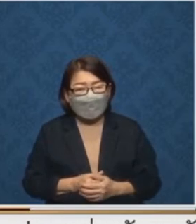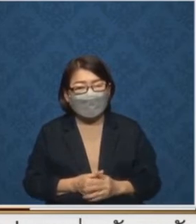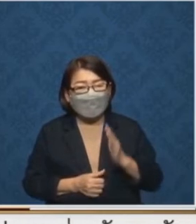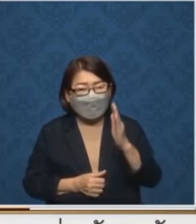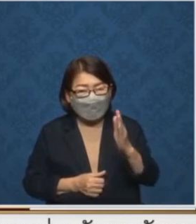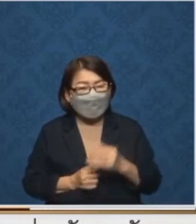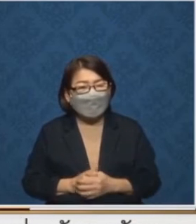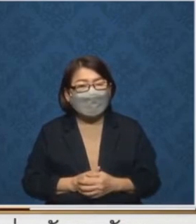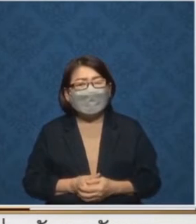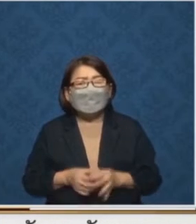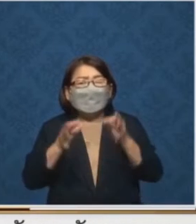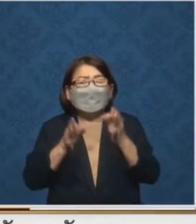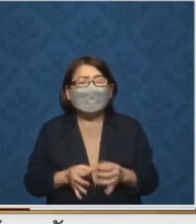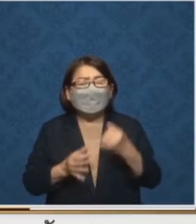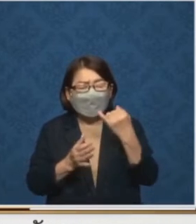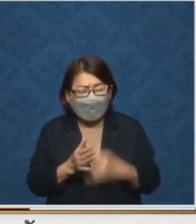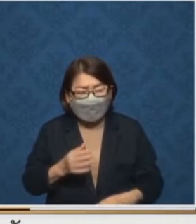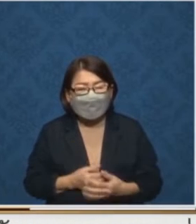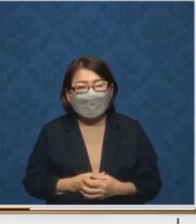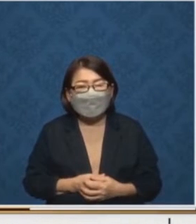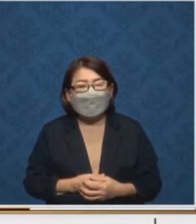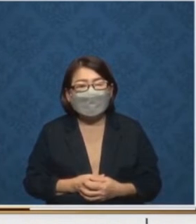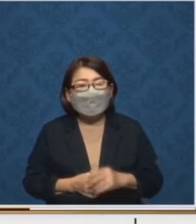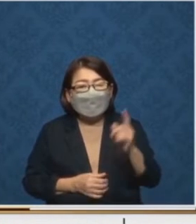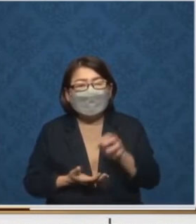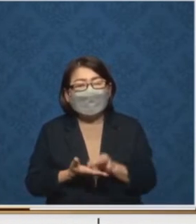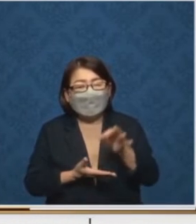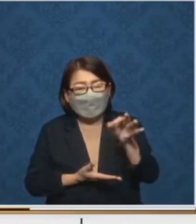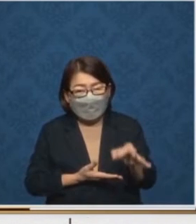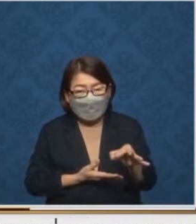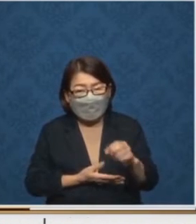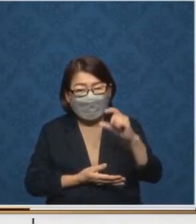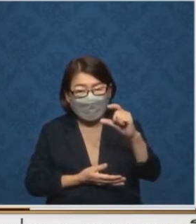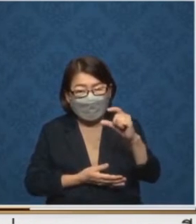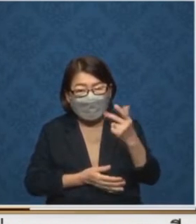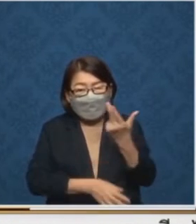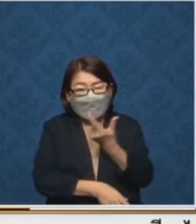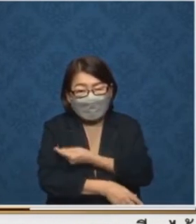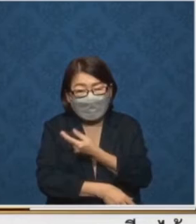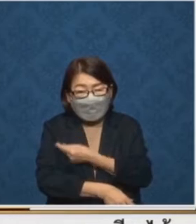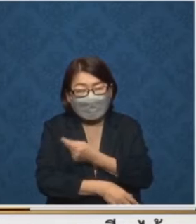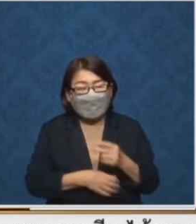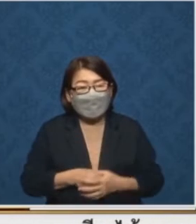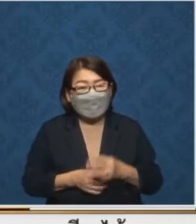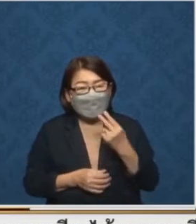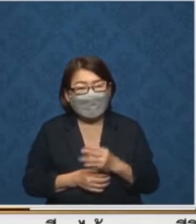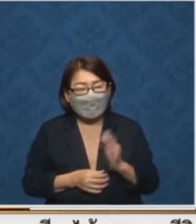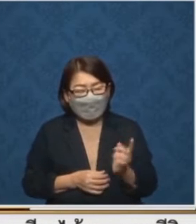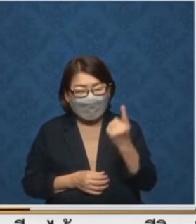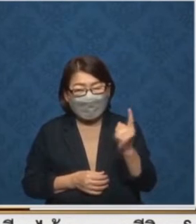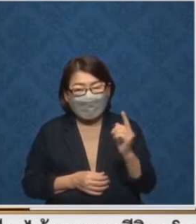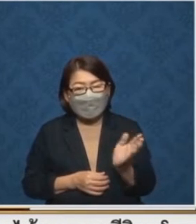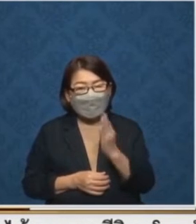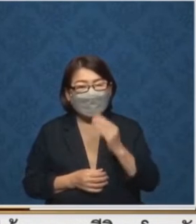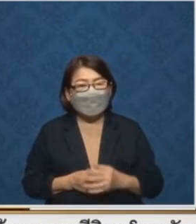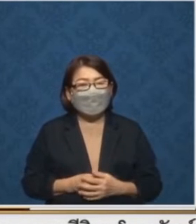ทำไมเกิดมาเป็คนไทยต้องมีสธทจะเลือกที่จะมชีวตของตัวเองท่านบังคับให้คนอายุ 18 ถ